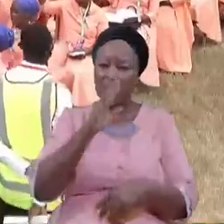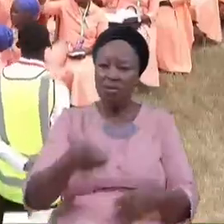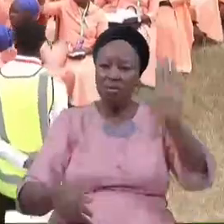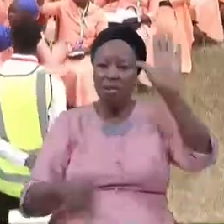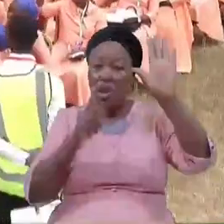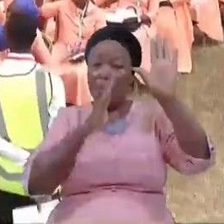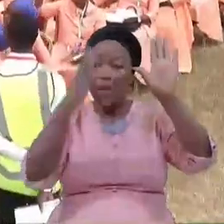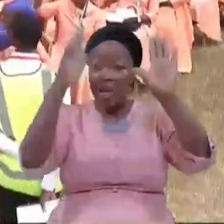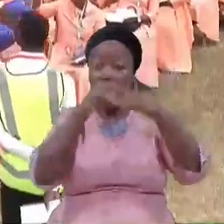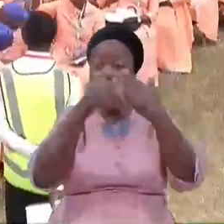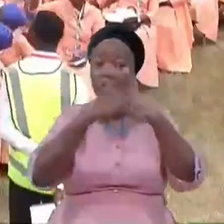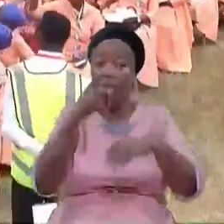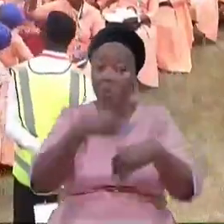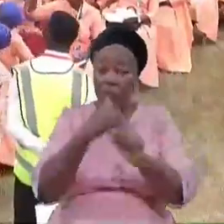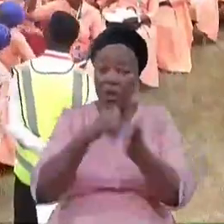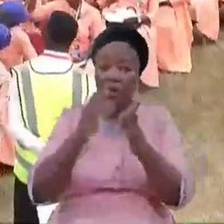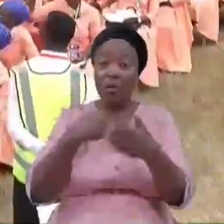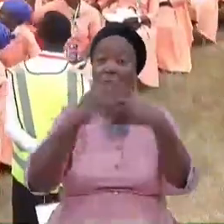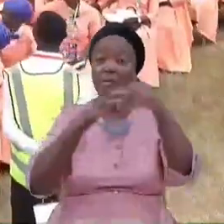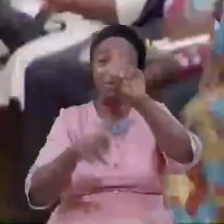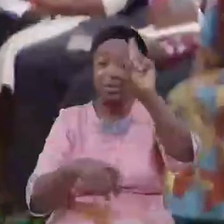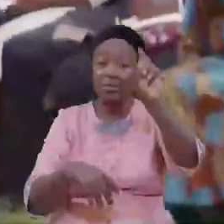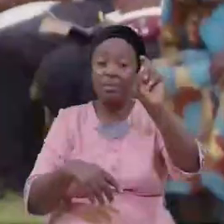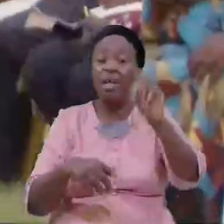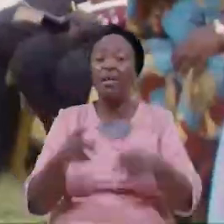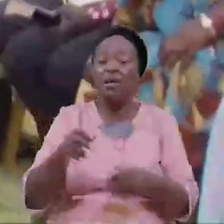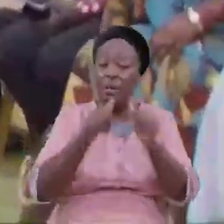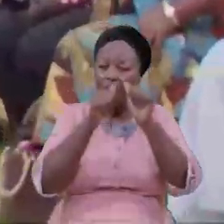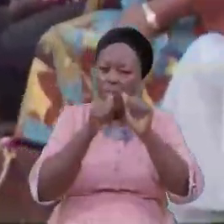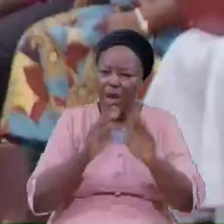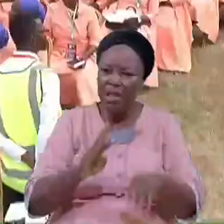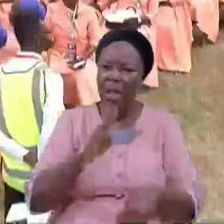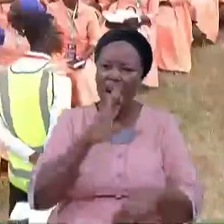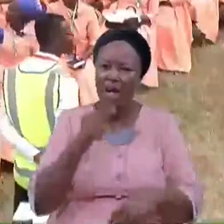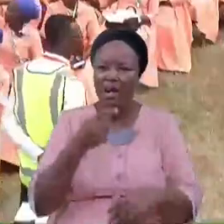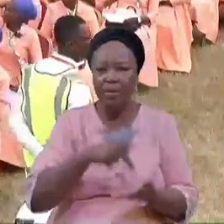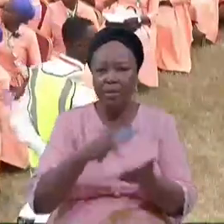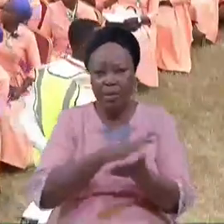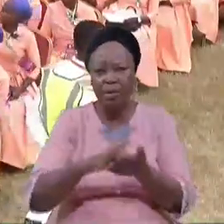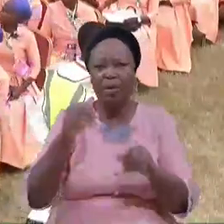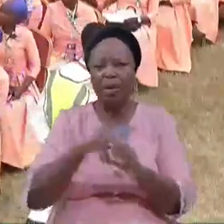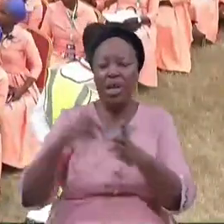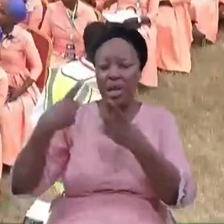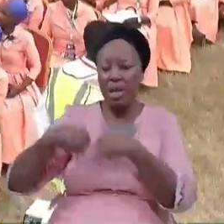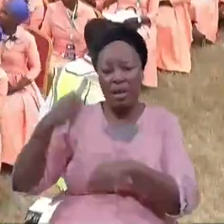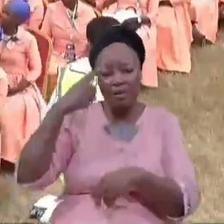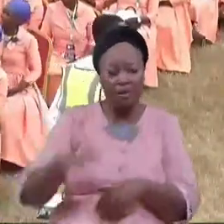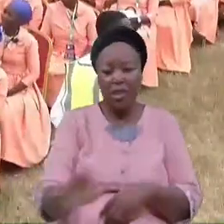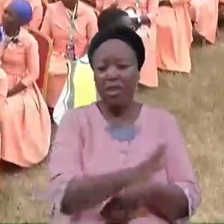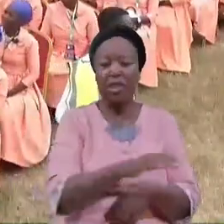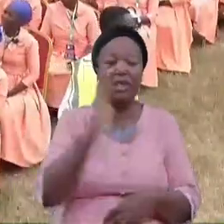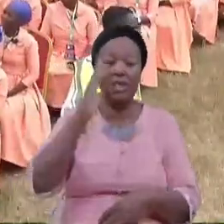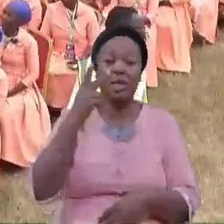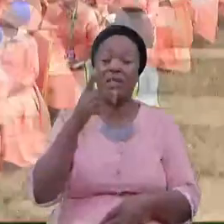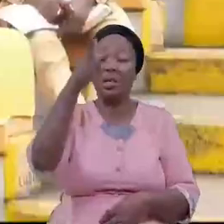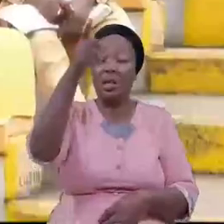you? You'll be there. Tu seras là-bas. Blessed are the pure in heart, for they shall see. Heureux ceux qui ont le cœur pur, car ils